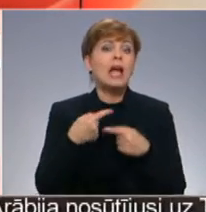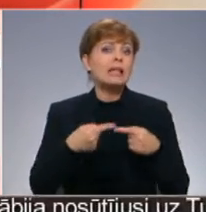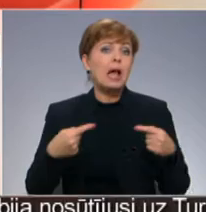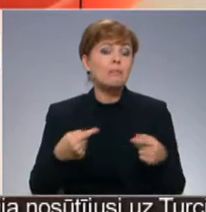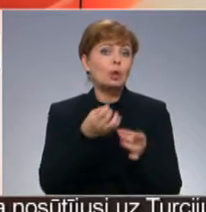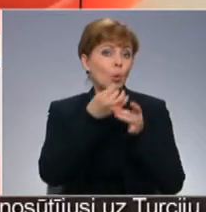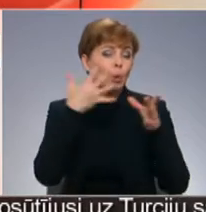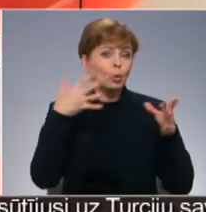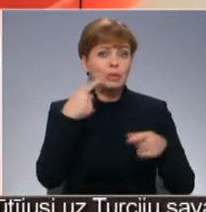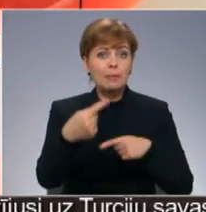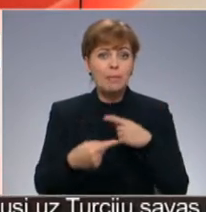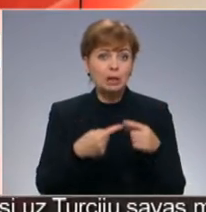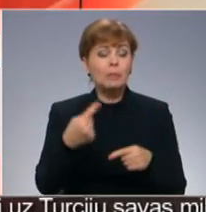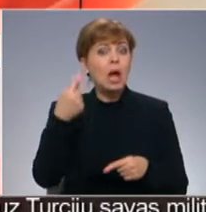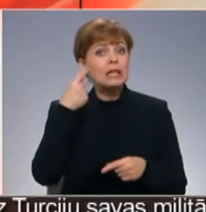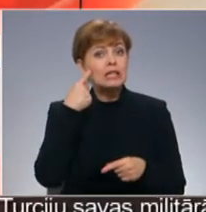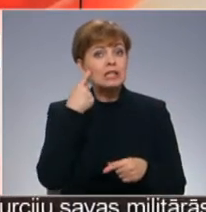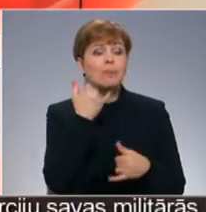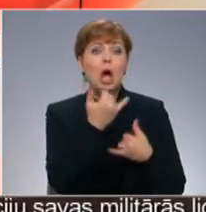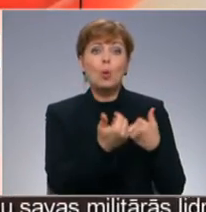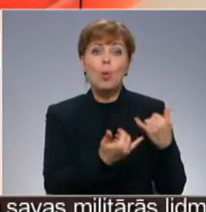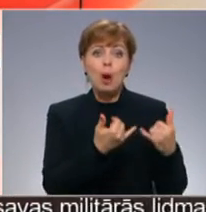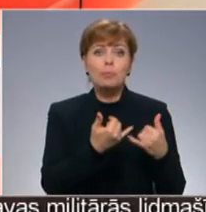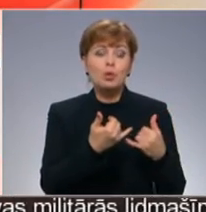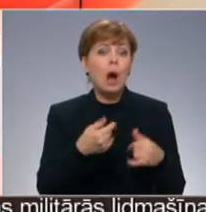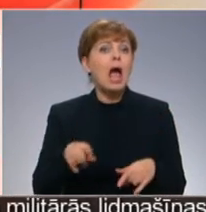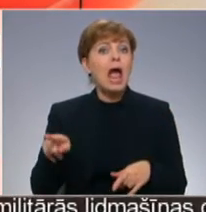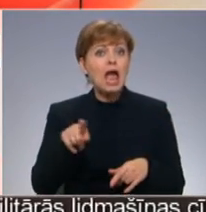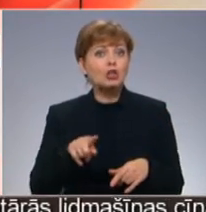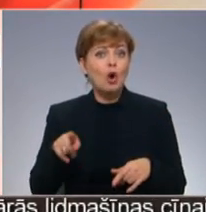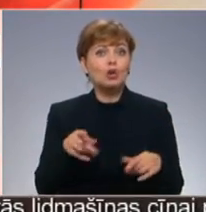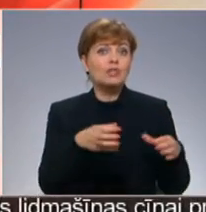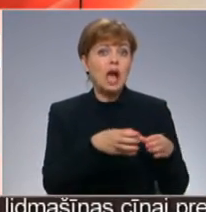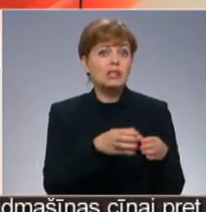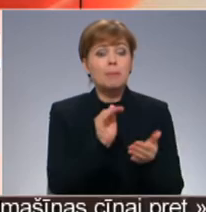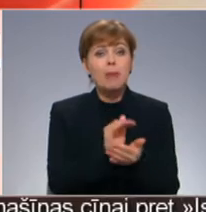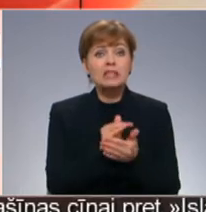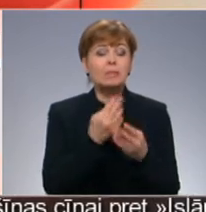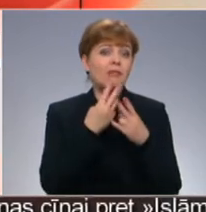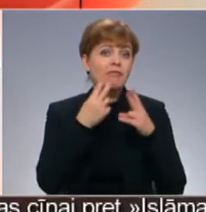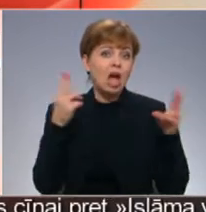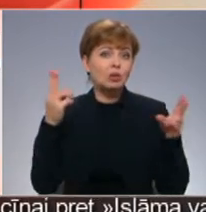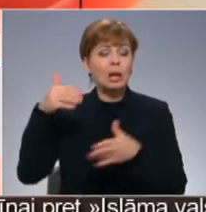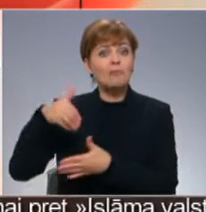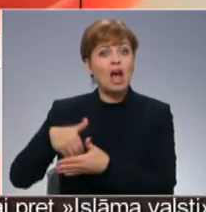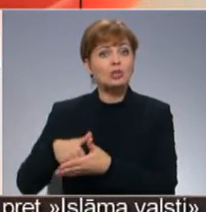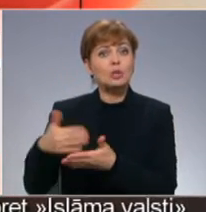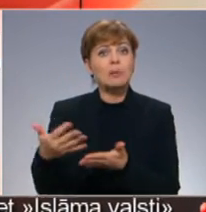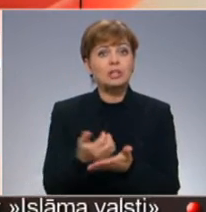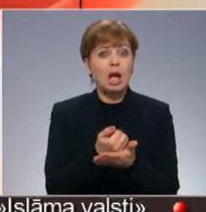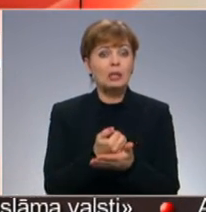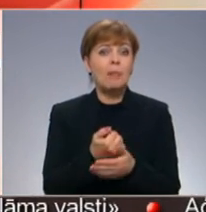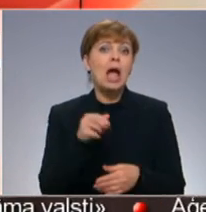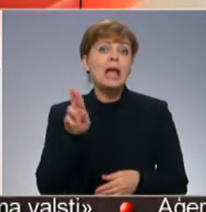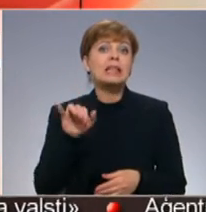kultūras mantojums, to izzina un kopja etnogrāfiskais ansamblis, kas pazīstams ar vērienīgiem un vēsturiskiem sasniegumiem. Nu pat